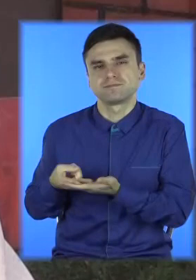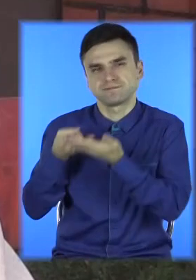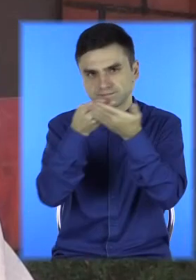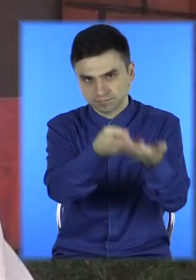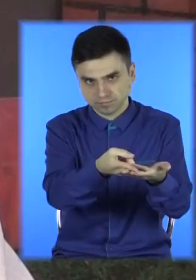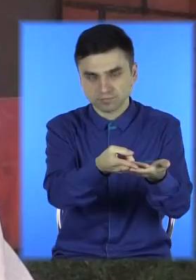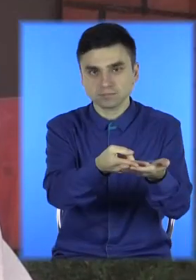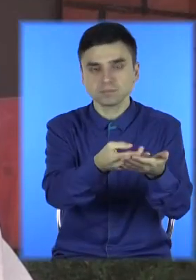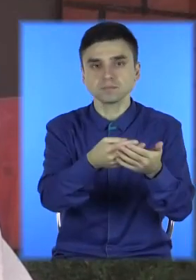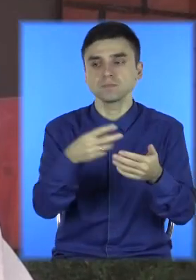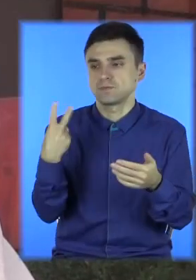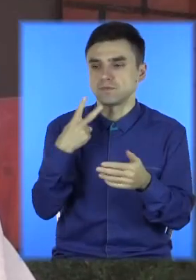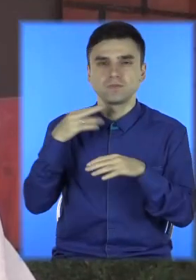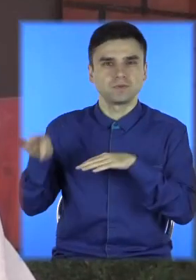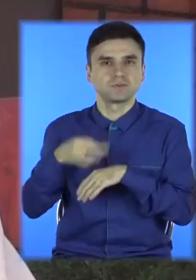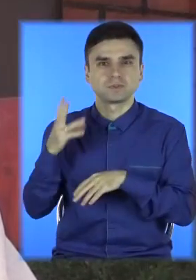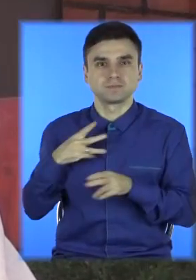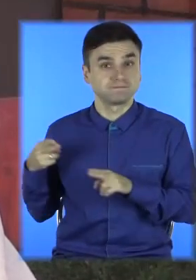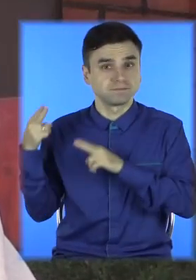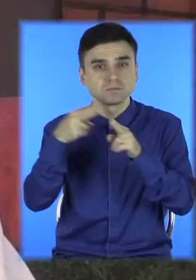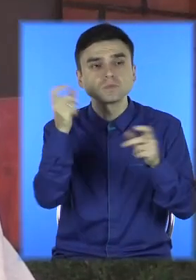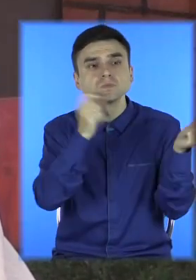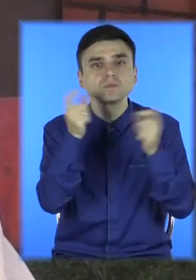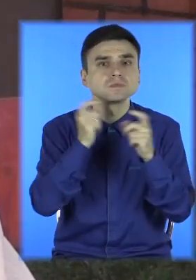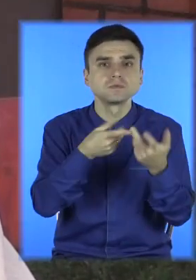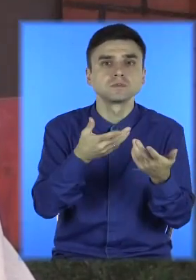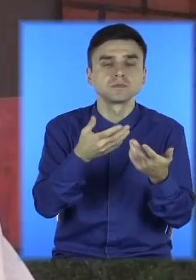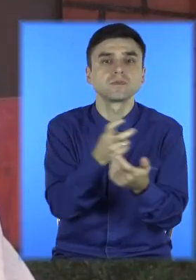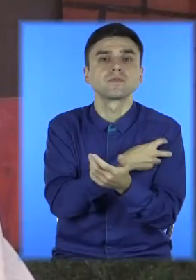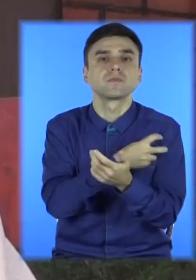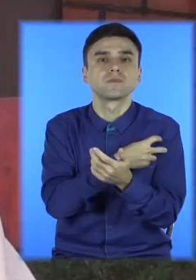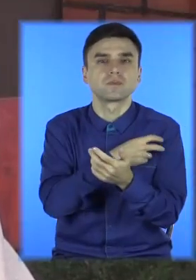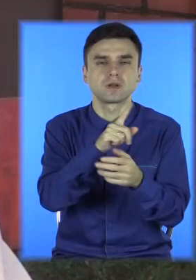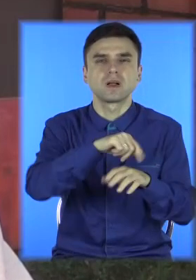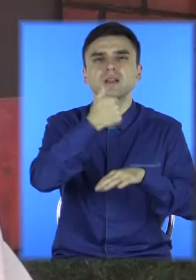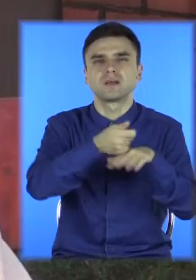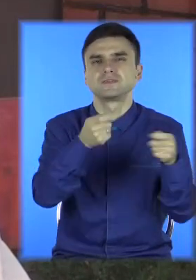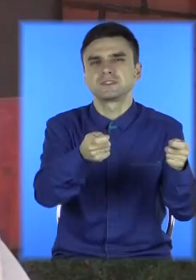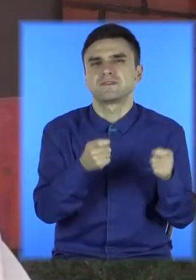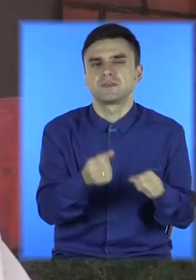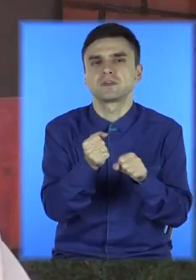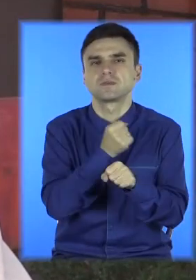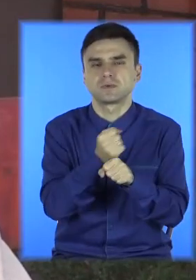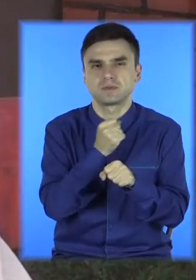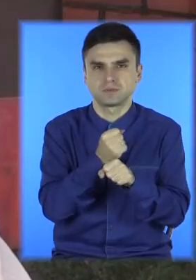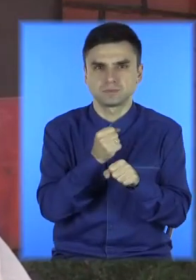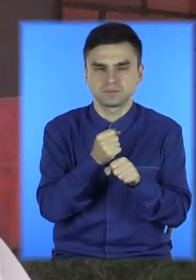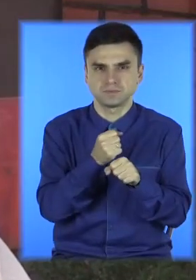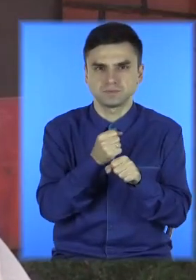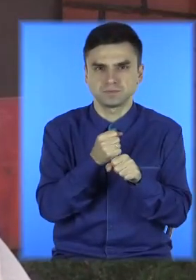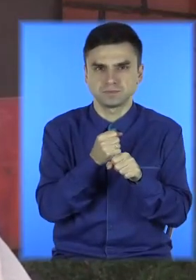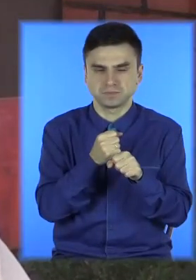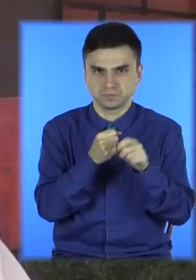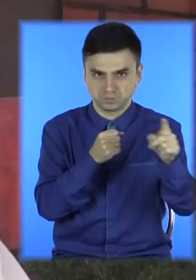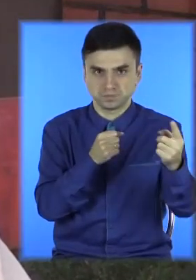узнавать, врач или заводила травматологии сказал этот Сергей Иванович, что надо оперировать у него, потому что уже